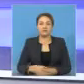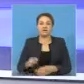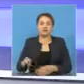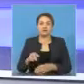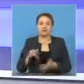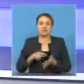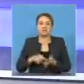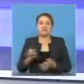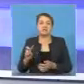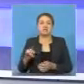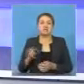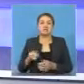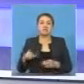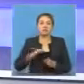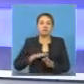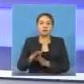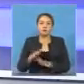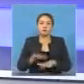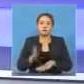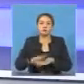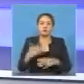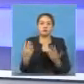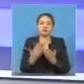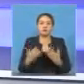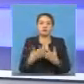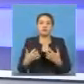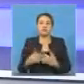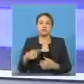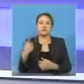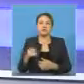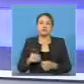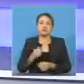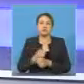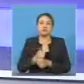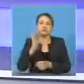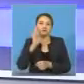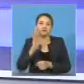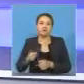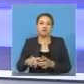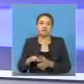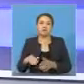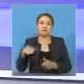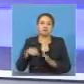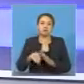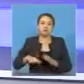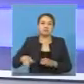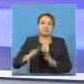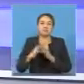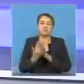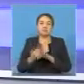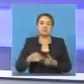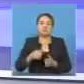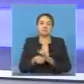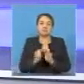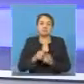Райцентр Ирыгинского района заполнен тяжелой техникой. В одной части проводят водопроводные сети, внутри села асфальтируют разбитые